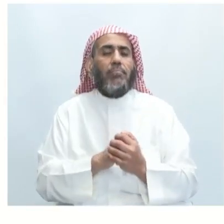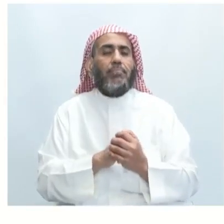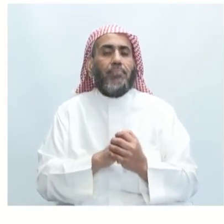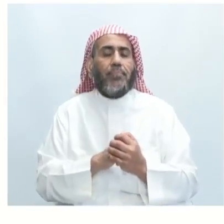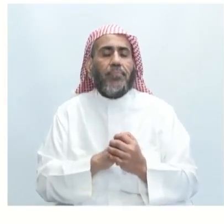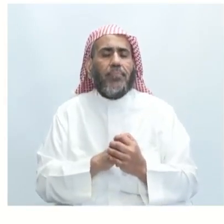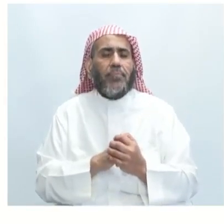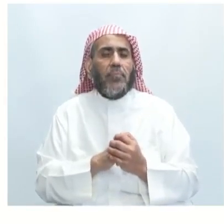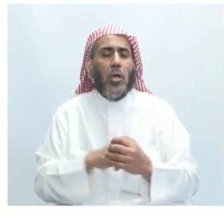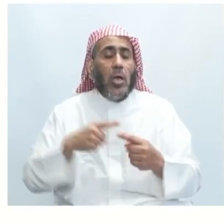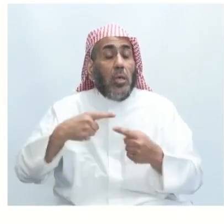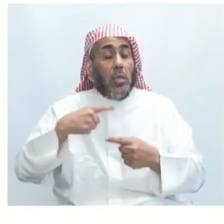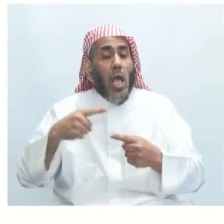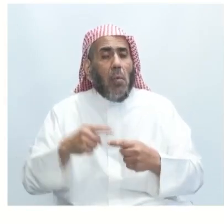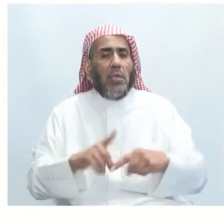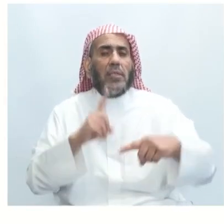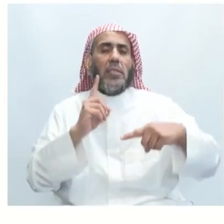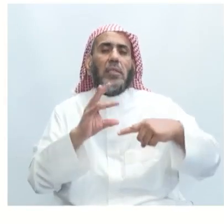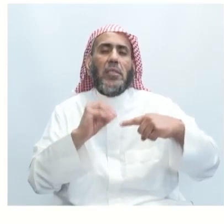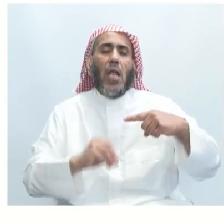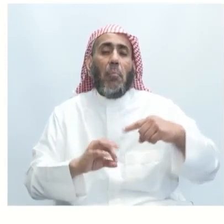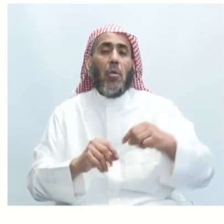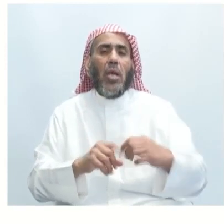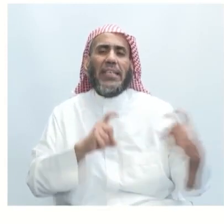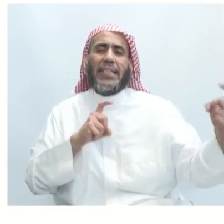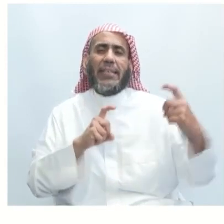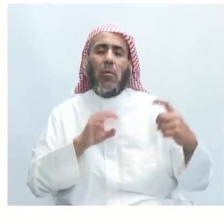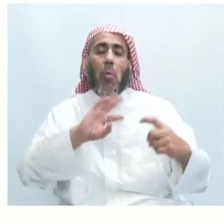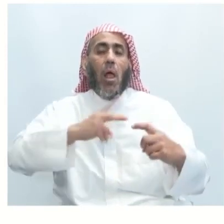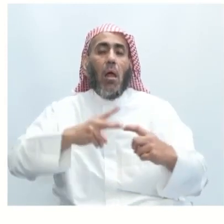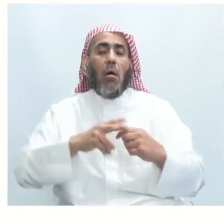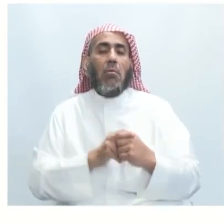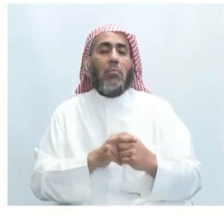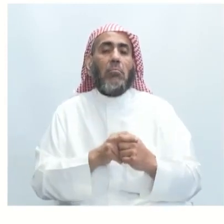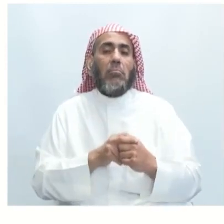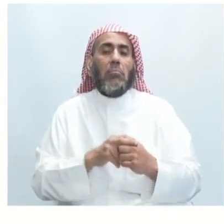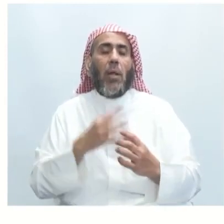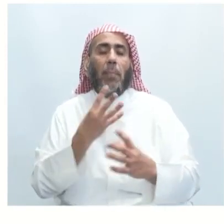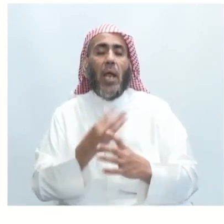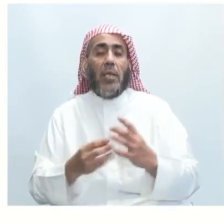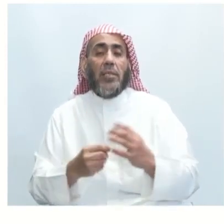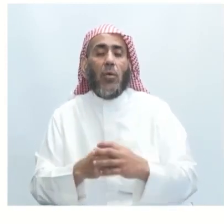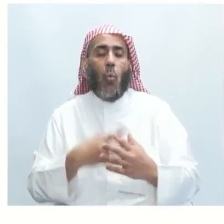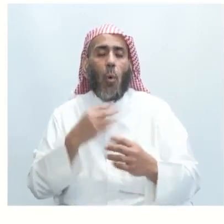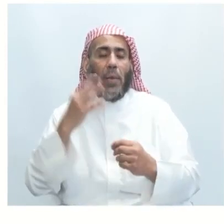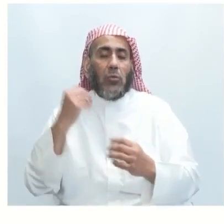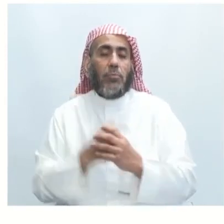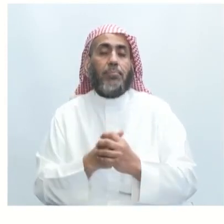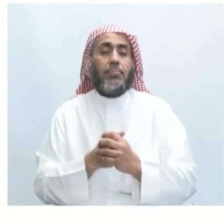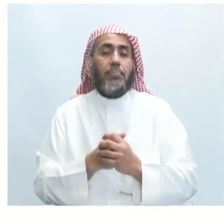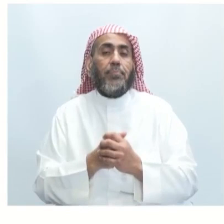يرى دائما سلبيات خصمه بما لا يراه ابنائي وبناتي